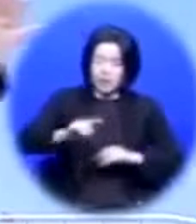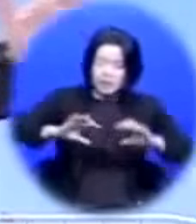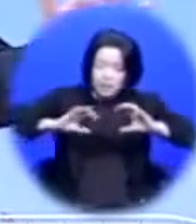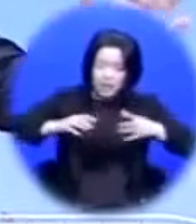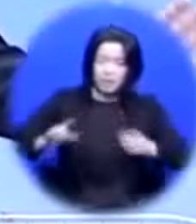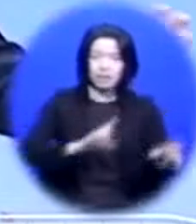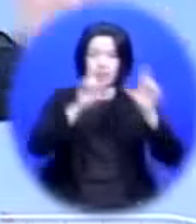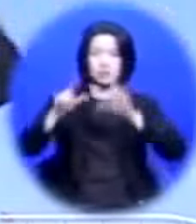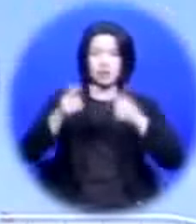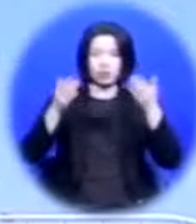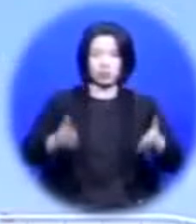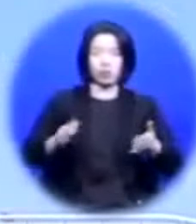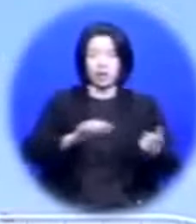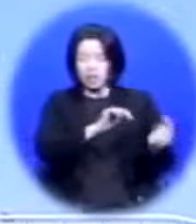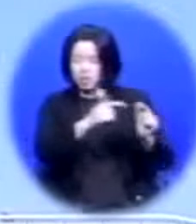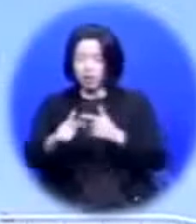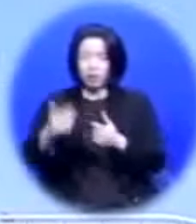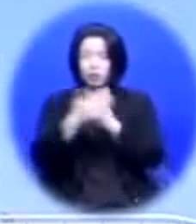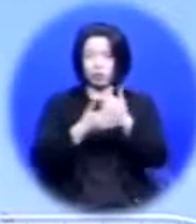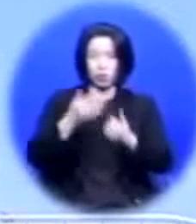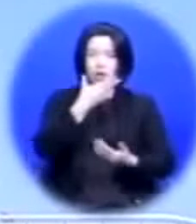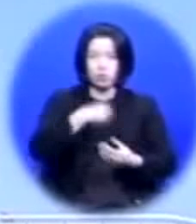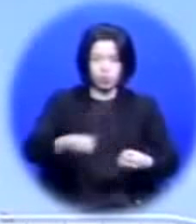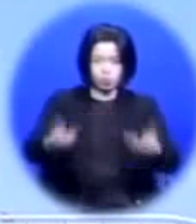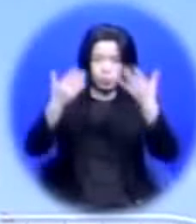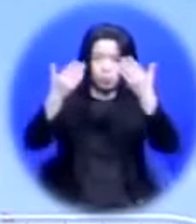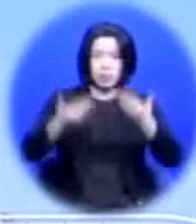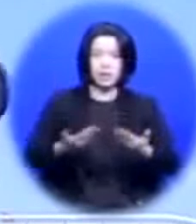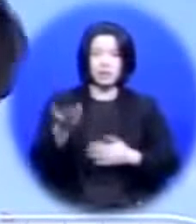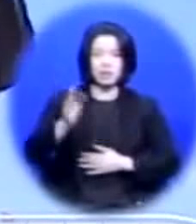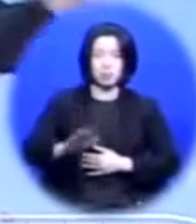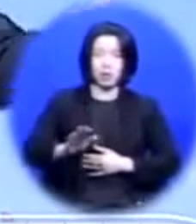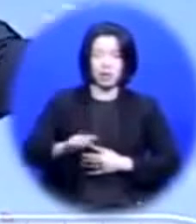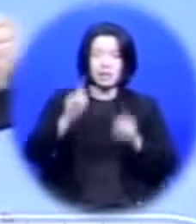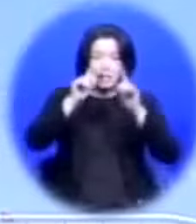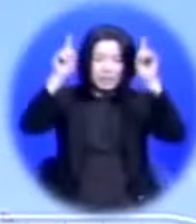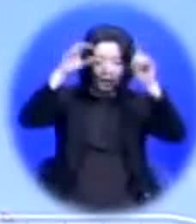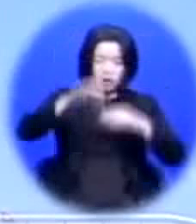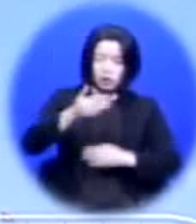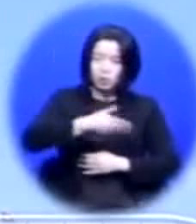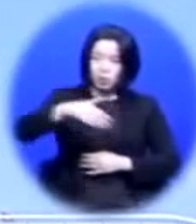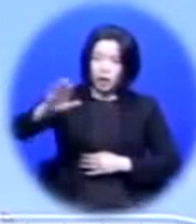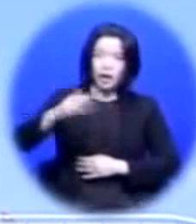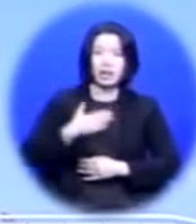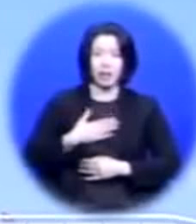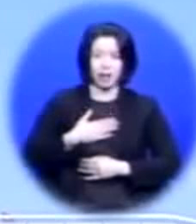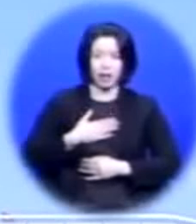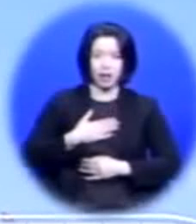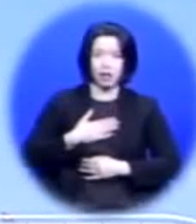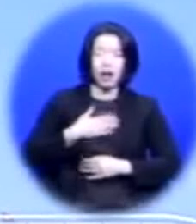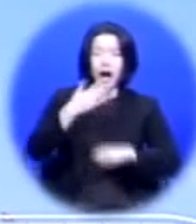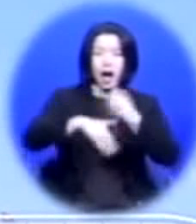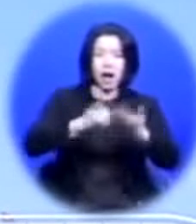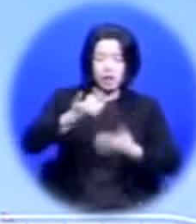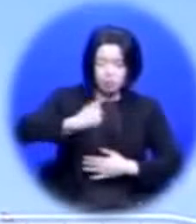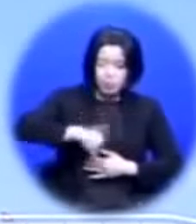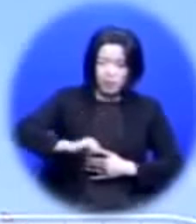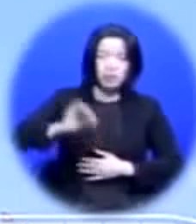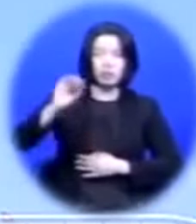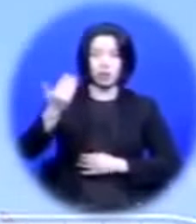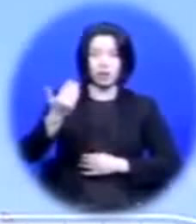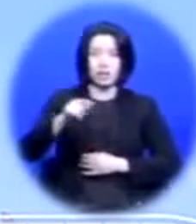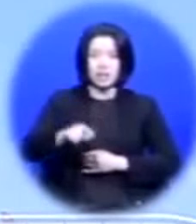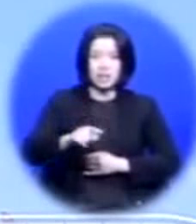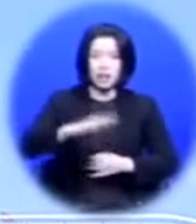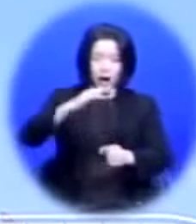동안에 하나님의 여러 가지 은혜와 축복을 받겠지만 지옥 갈 수밖에 없는 내가 하나님의 자녀가 되는이